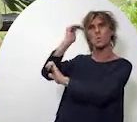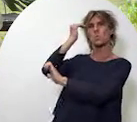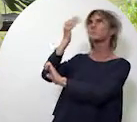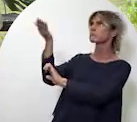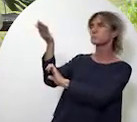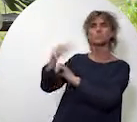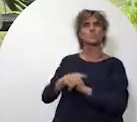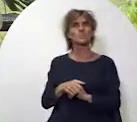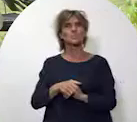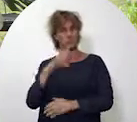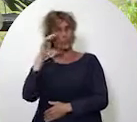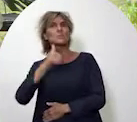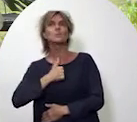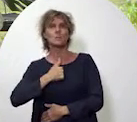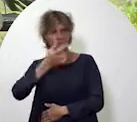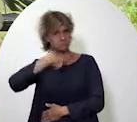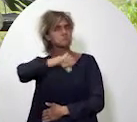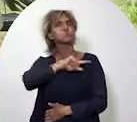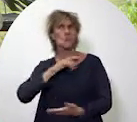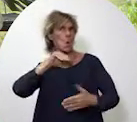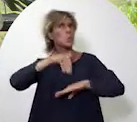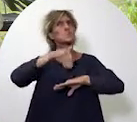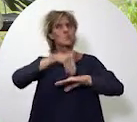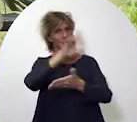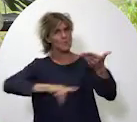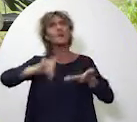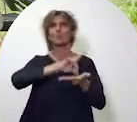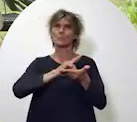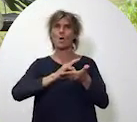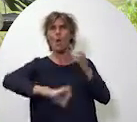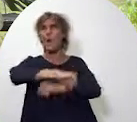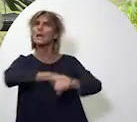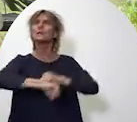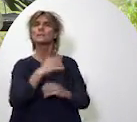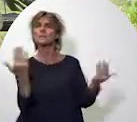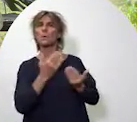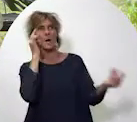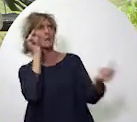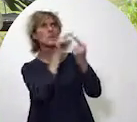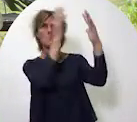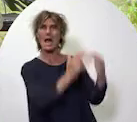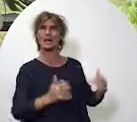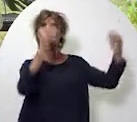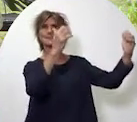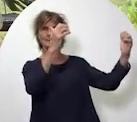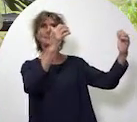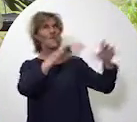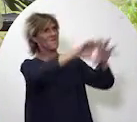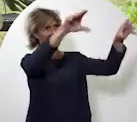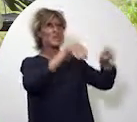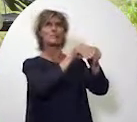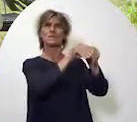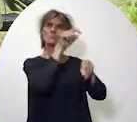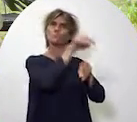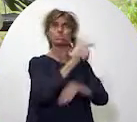violence que nous connaissons c'est pourquoi j'ai souhaité que le conseil départemental soit à l'initiative des assises de la